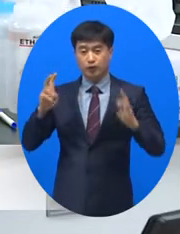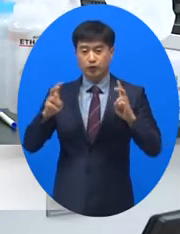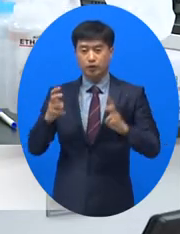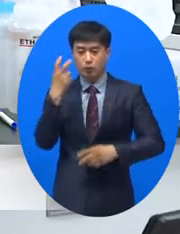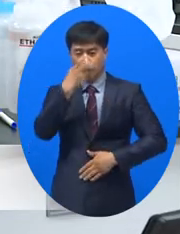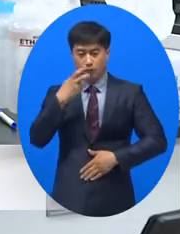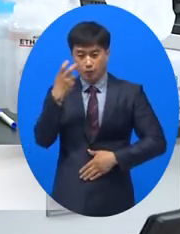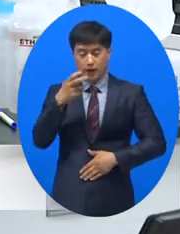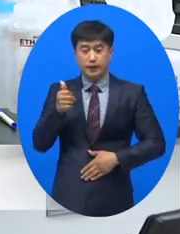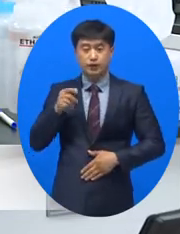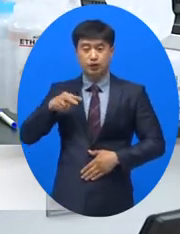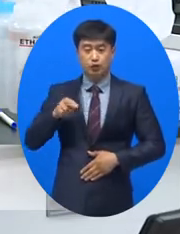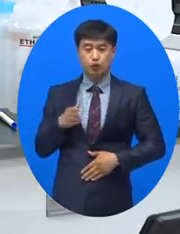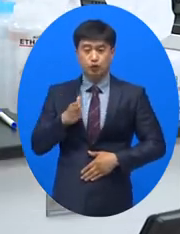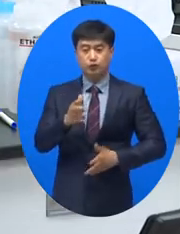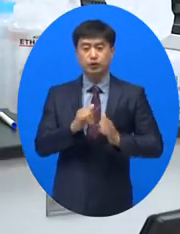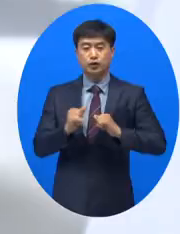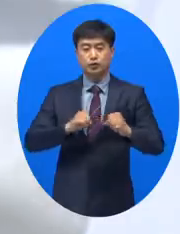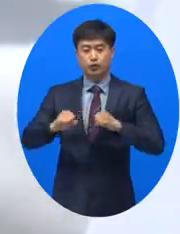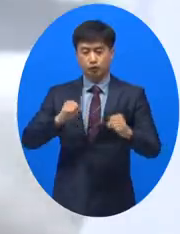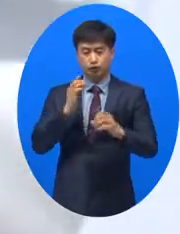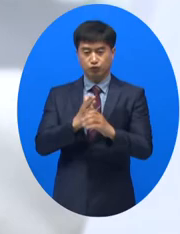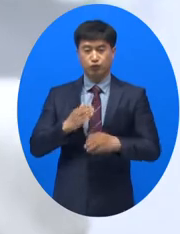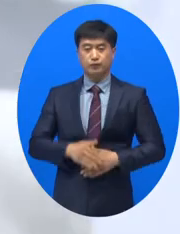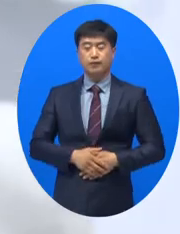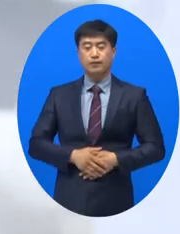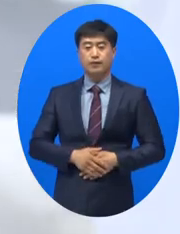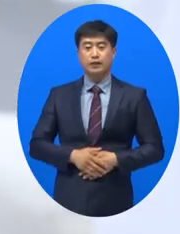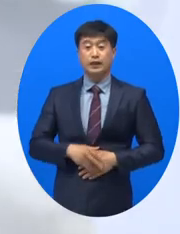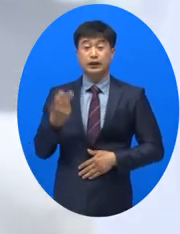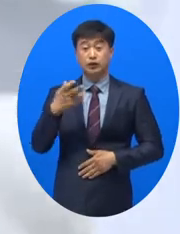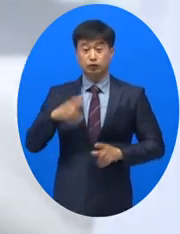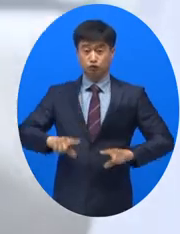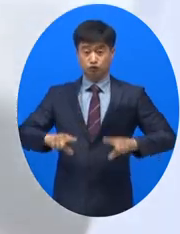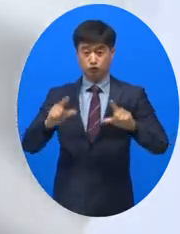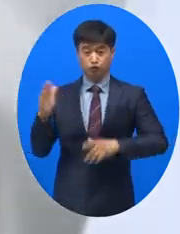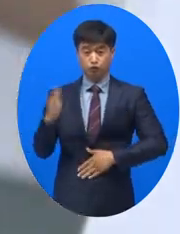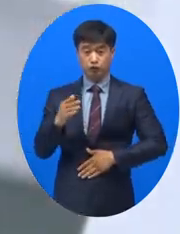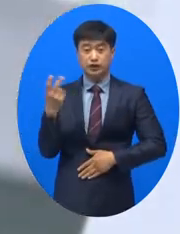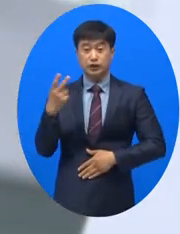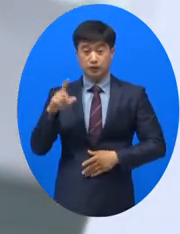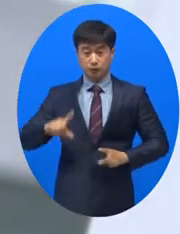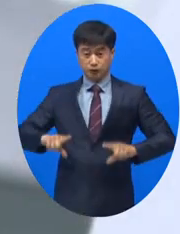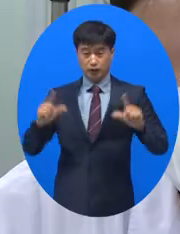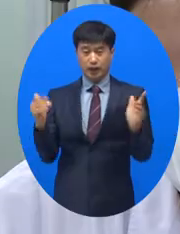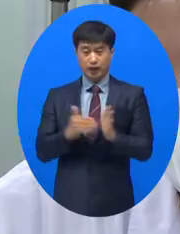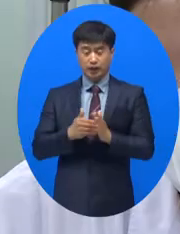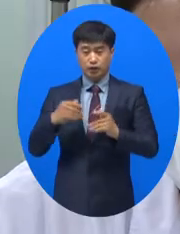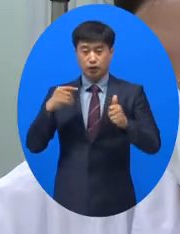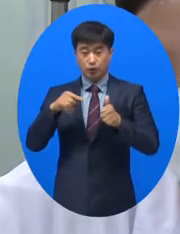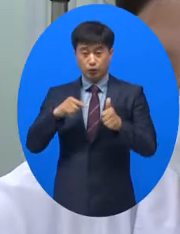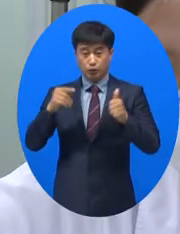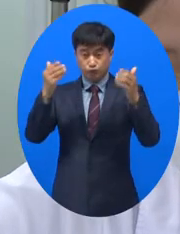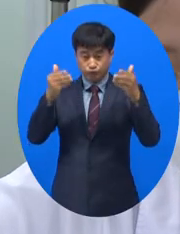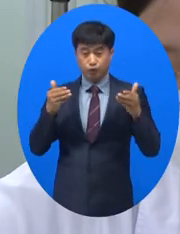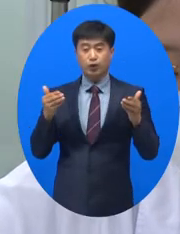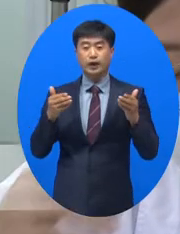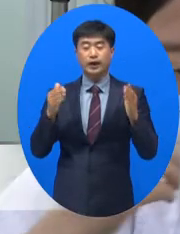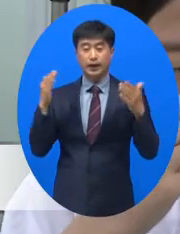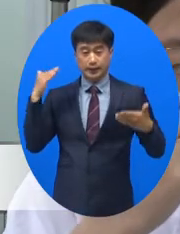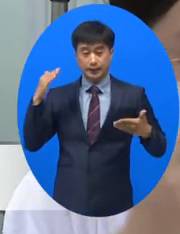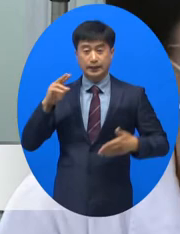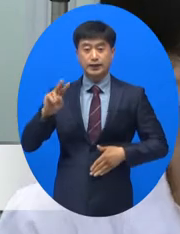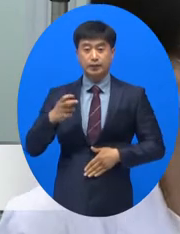품질 관리 등 햇썹 전문 인력으로 활약하고 있습니다. 2019년부터 2021년까지 교육을 수료한